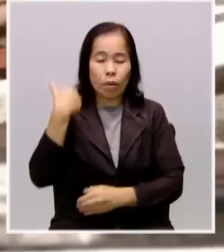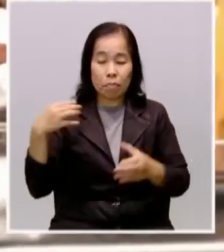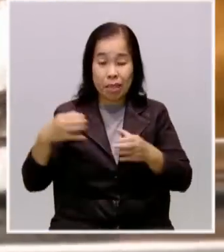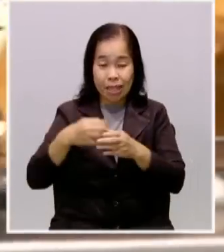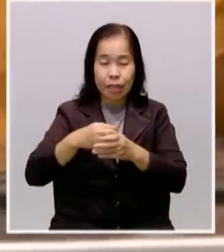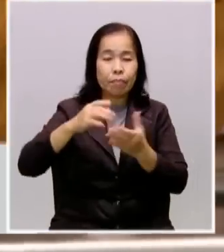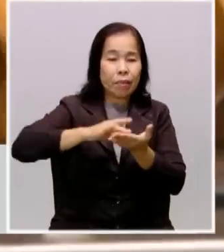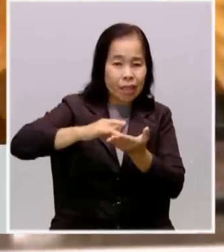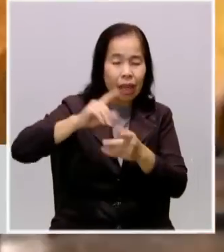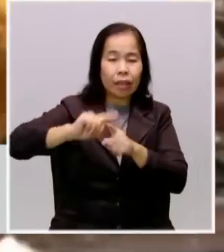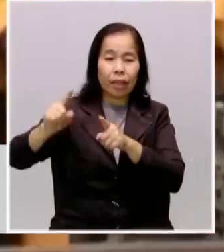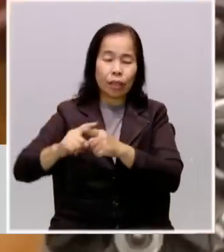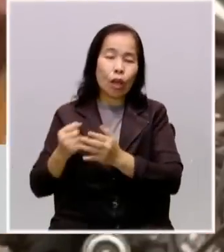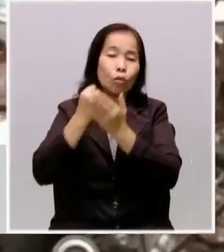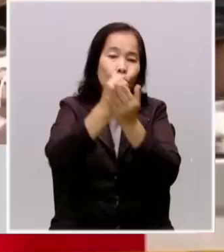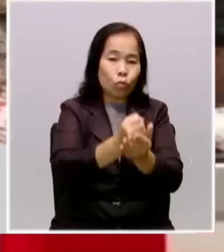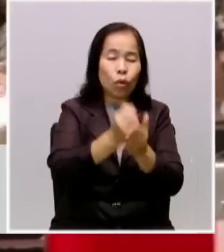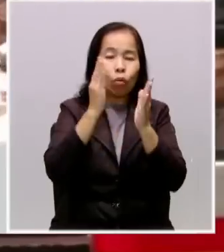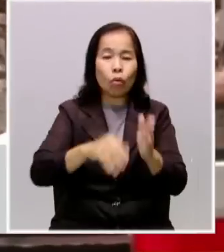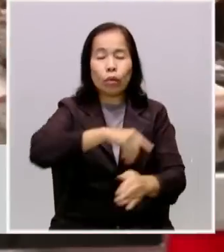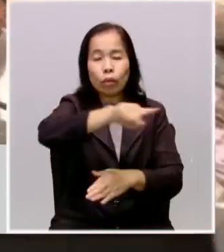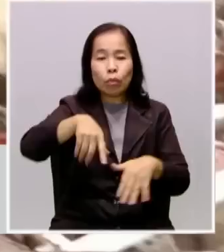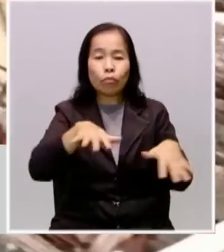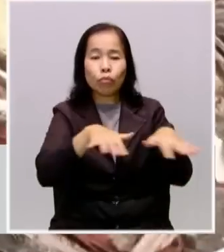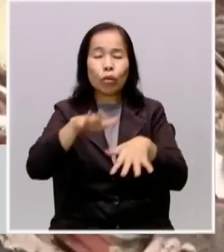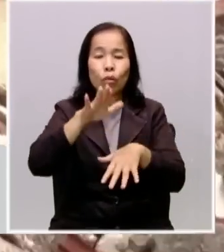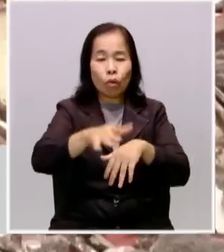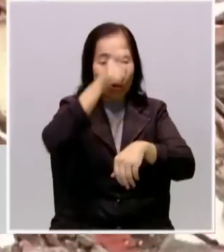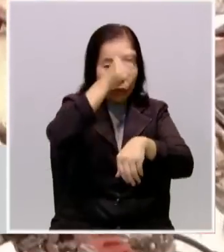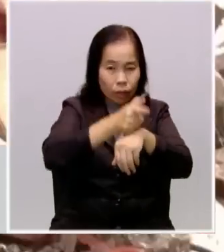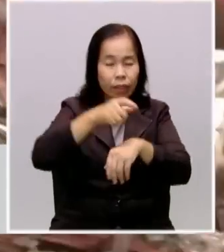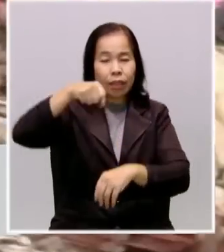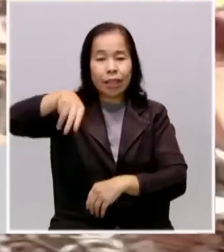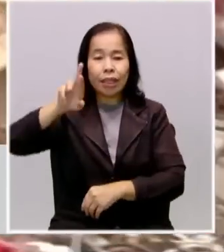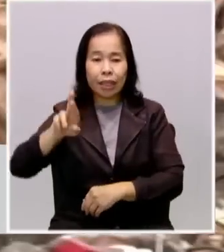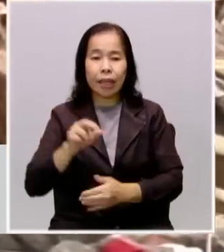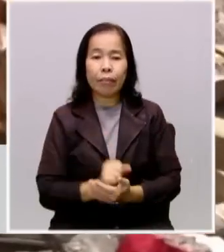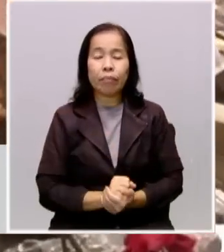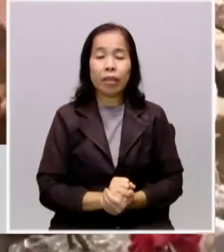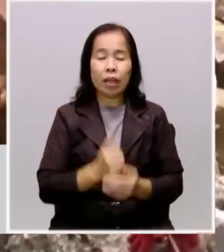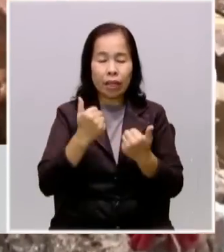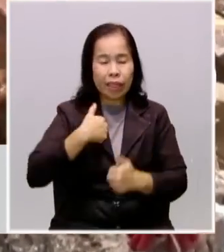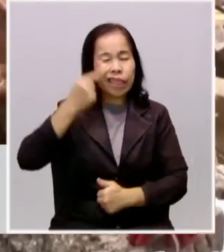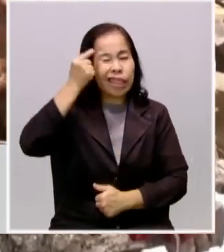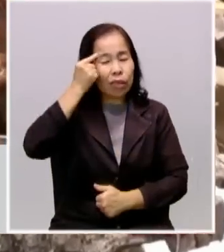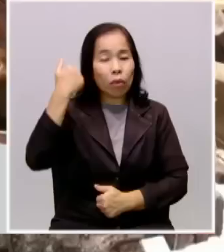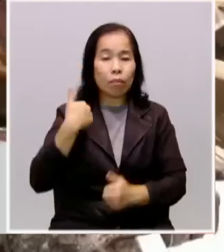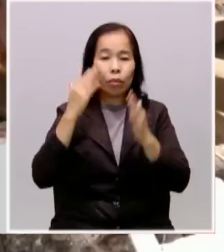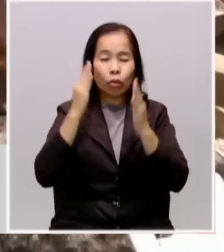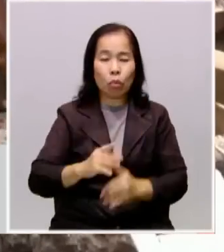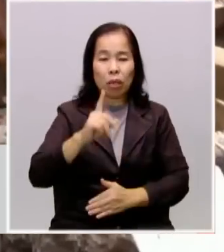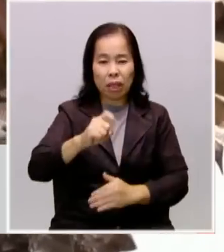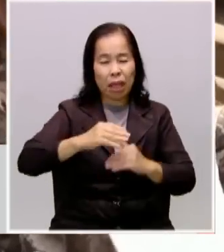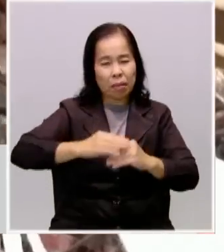ภัณฑ์3เที่ยวบินไปช่วยผู้ประสบภัยแผ่นดินไหวในตุรกีและซีเรียแล้วคาดว่าน่าจะมีผู้เสียชีวิตสูงถึ